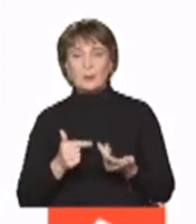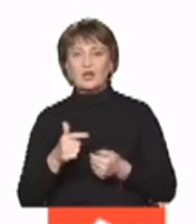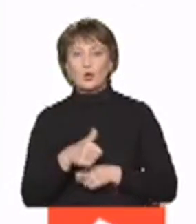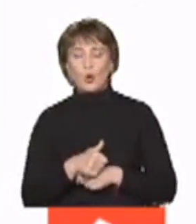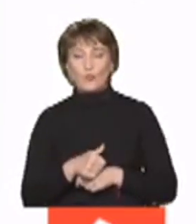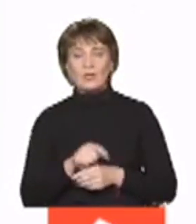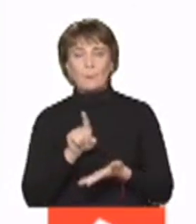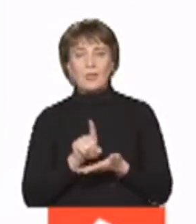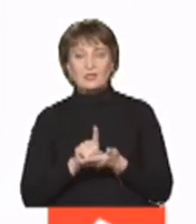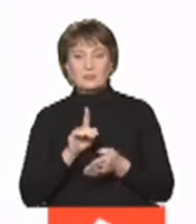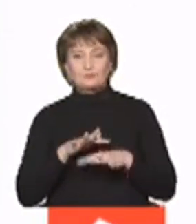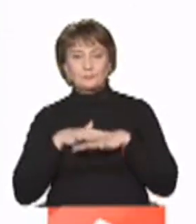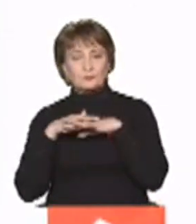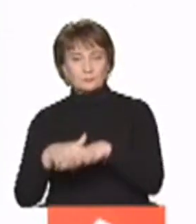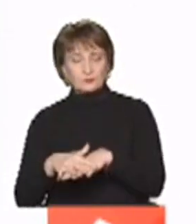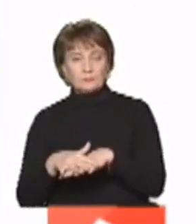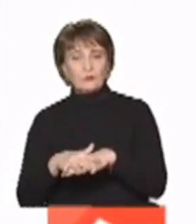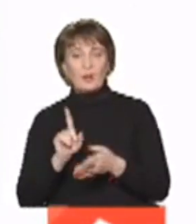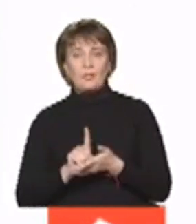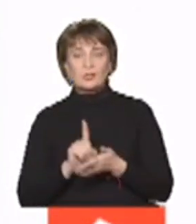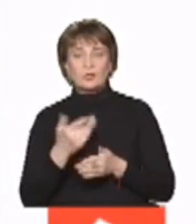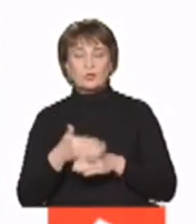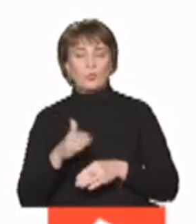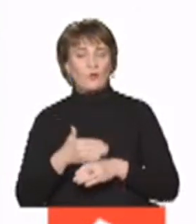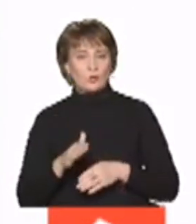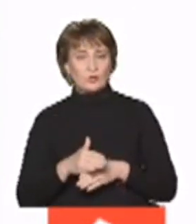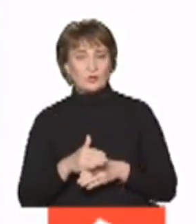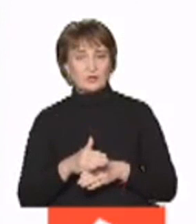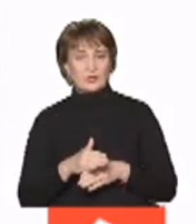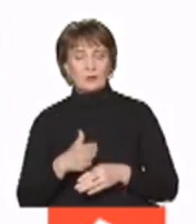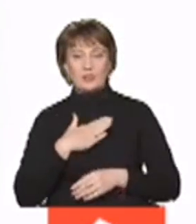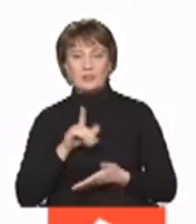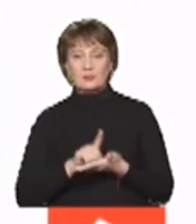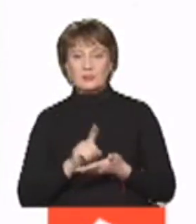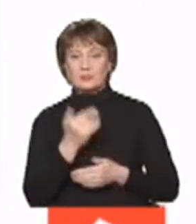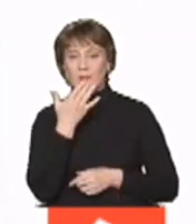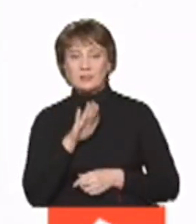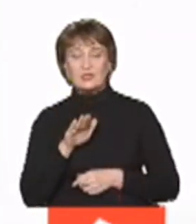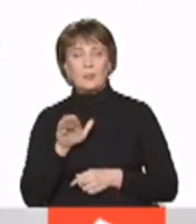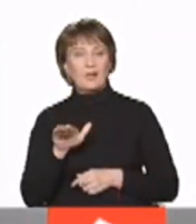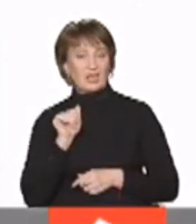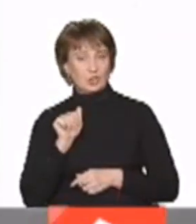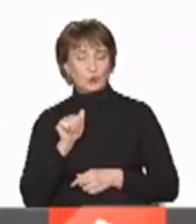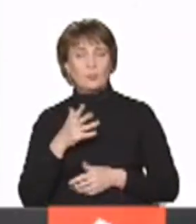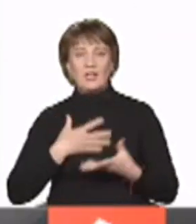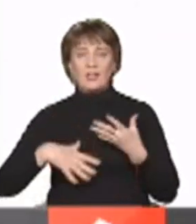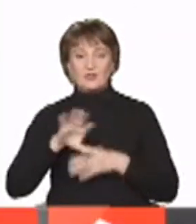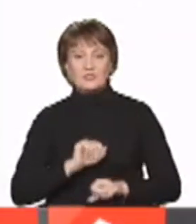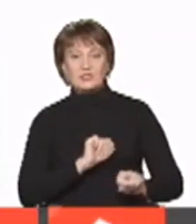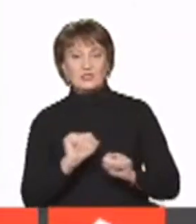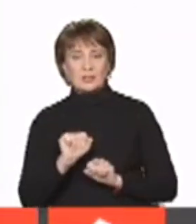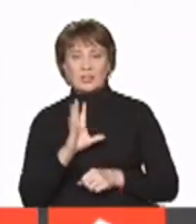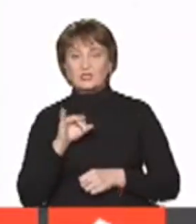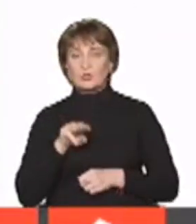до пенсійного фонду. Захищені статті – є погашення наших зобов'язань перед іноземними кредиторами. Тобто все це захищені